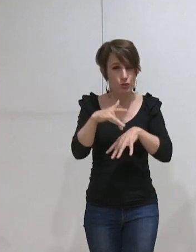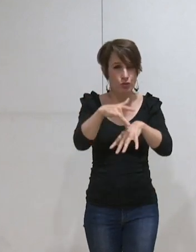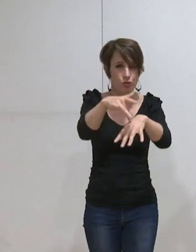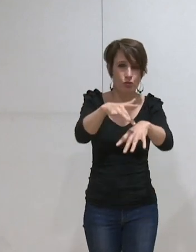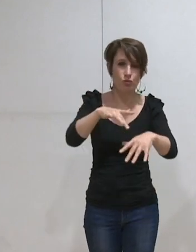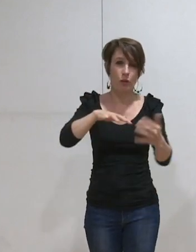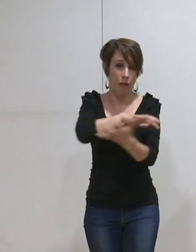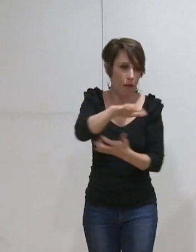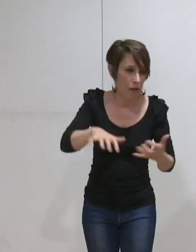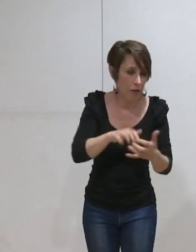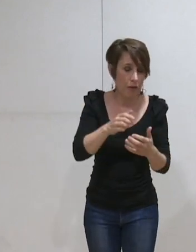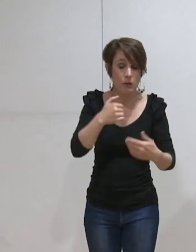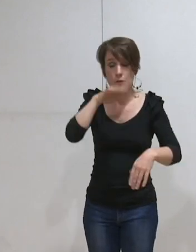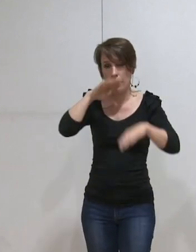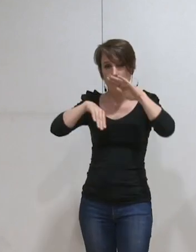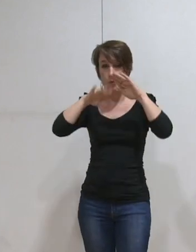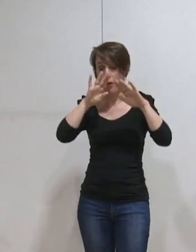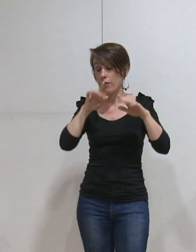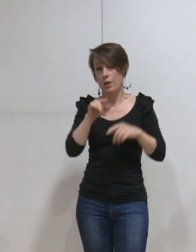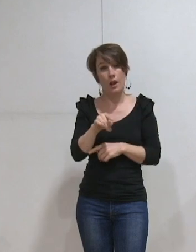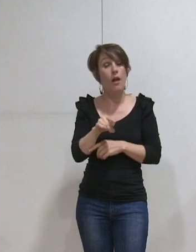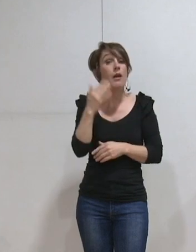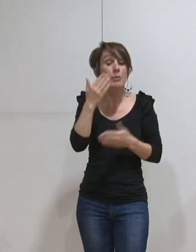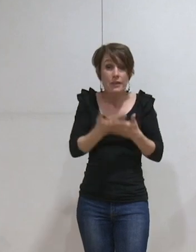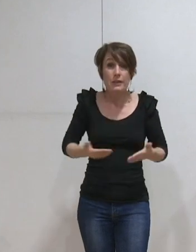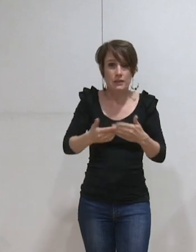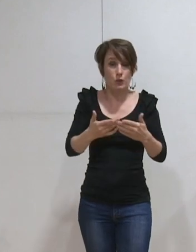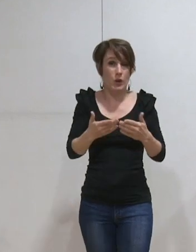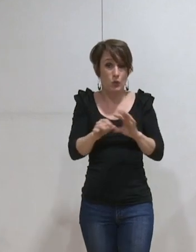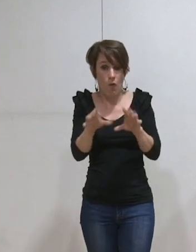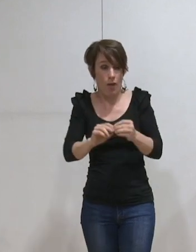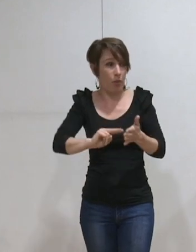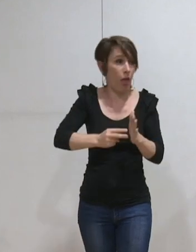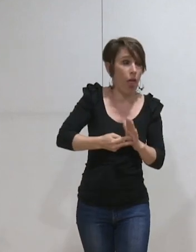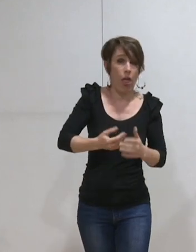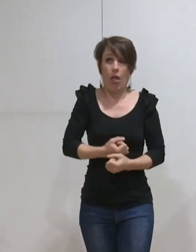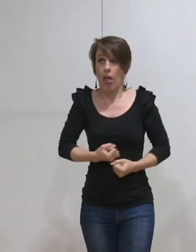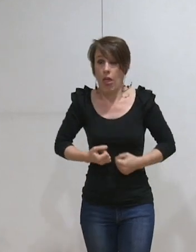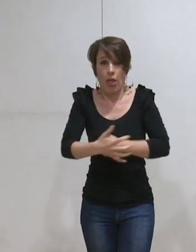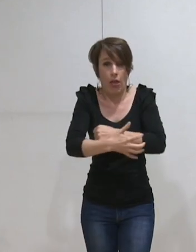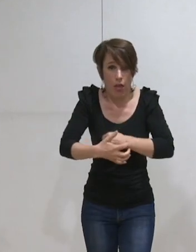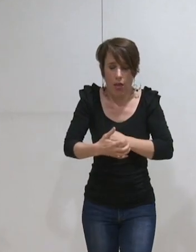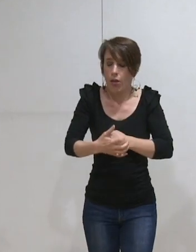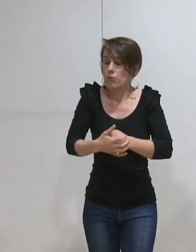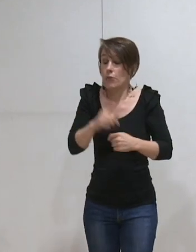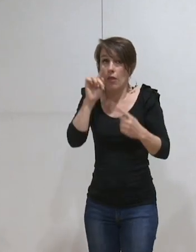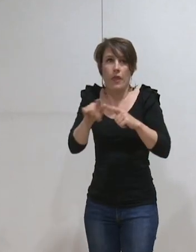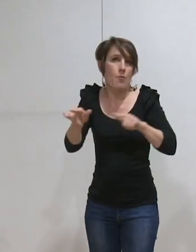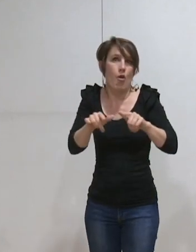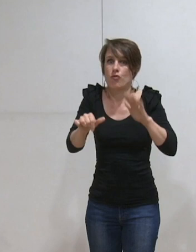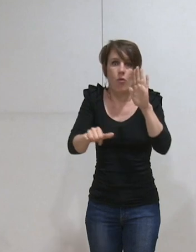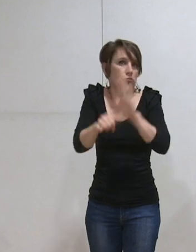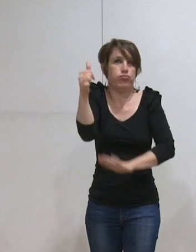précarité le logement reste le point central pour tous les habitants pour pouvoir